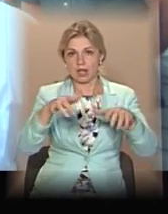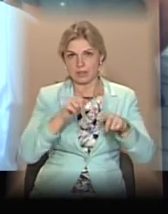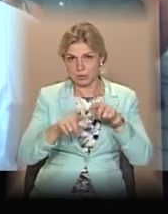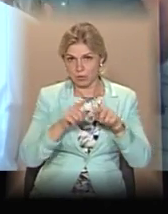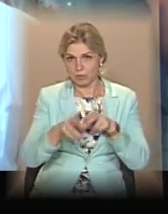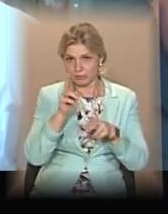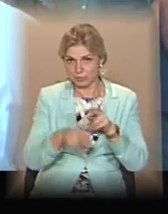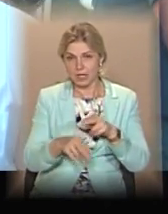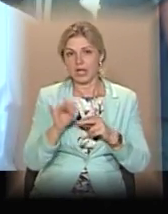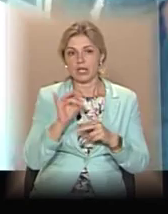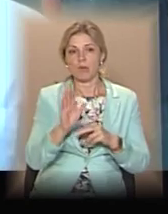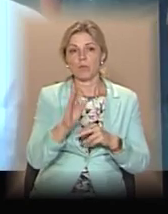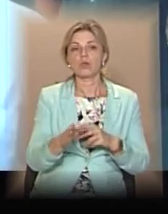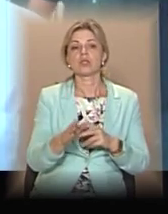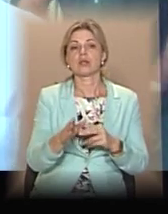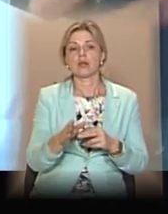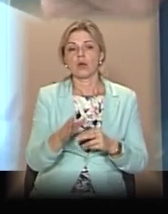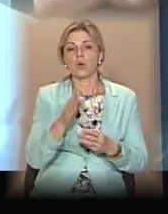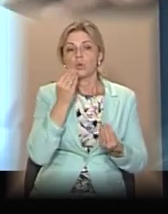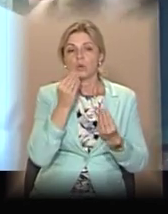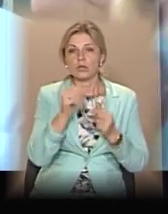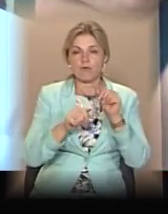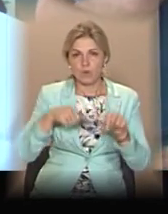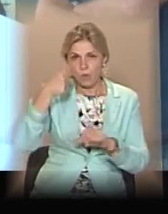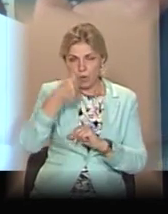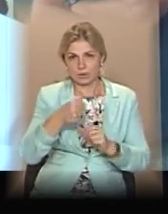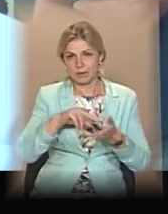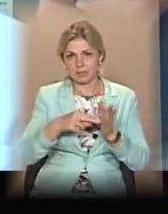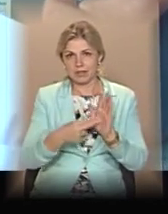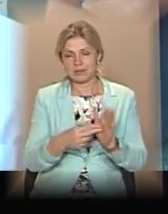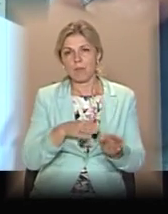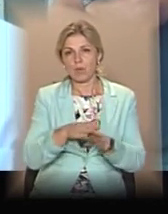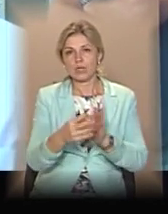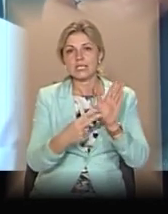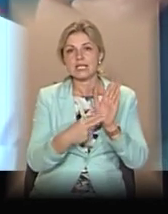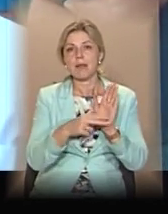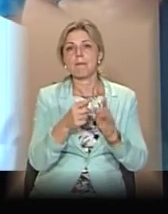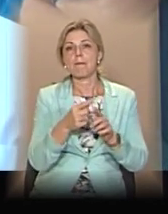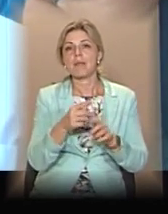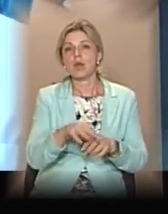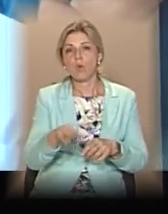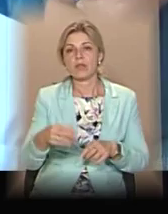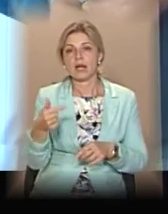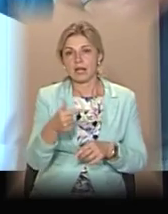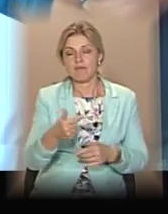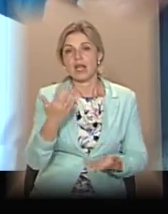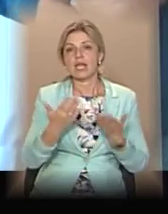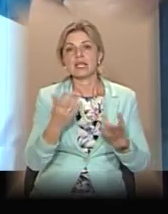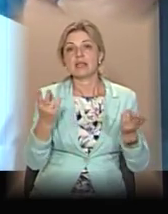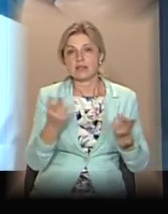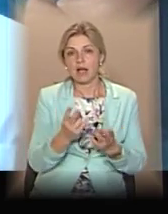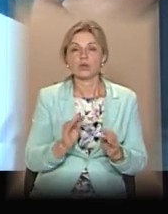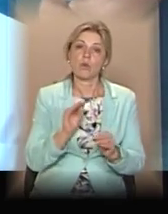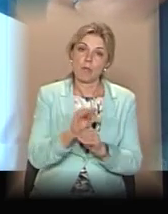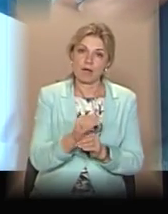построить трансформаторную подстанцию. Но на будущий год мы планируем полностью около 7 миллионов гривен, а если понадобится, отрегулируем эту